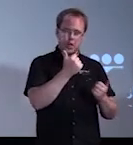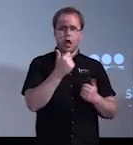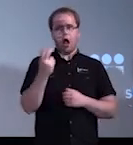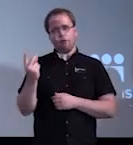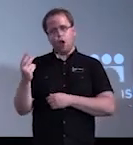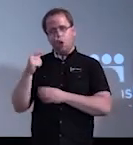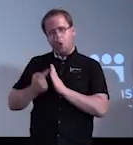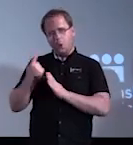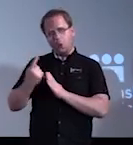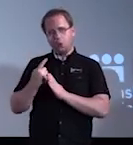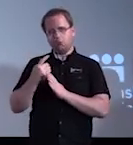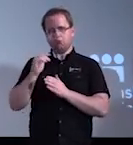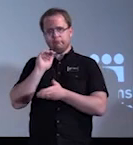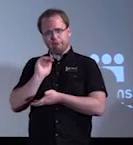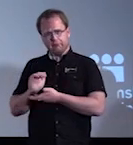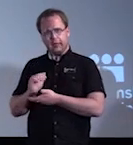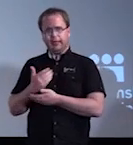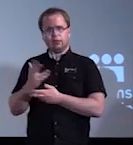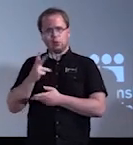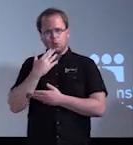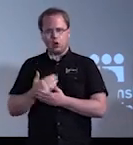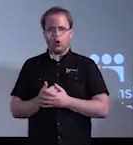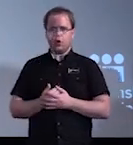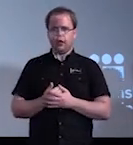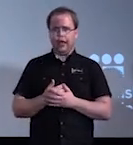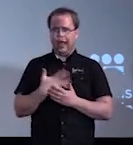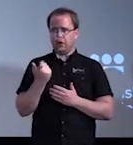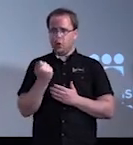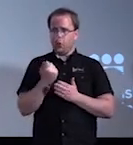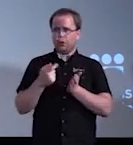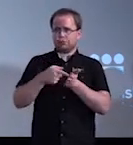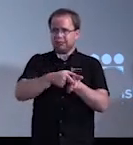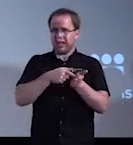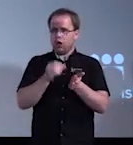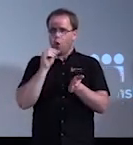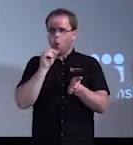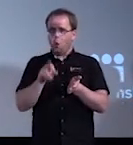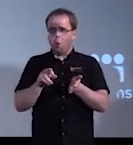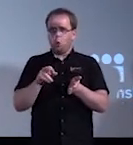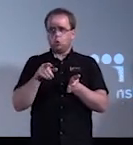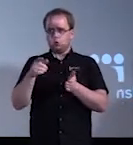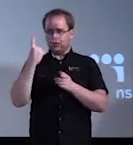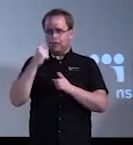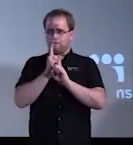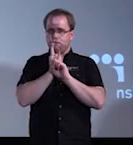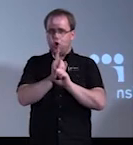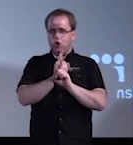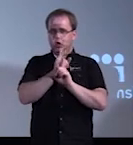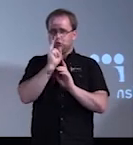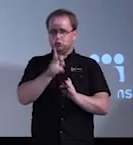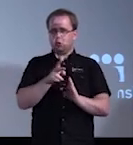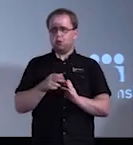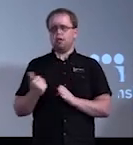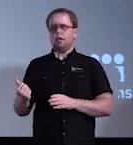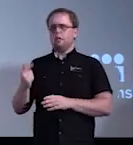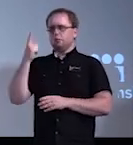Så det finns en rörlighet i det systemet. Är det något specifikt år här som du tänker ha som norm för att sätta golvet? Jag tycker att du